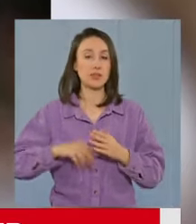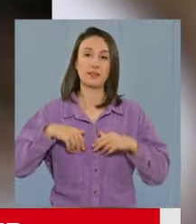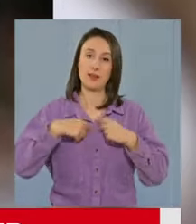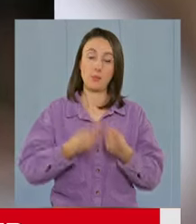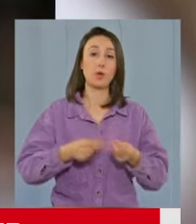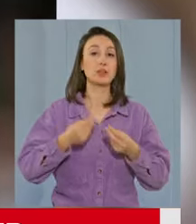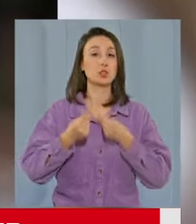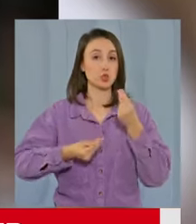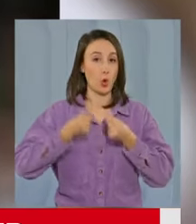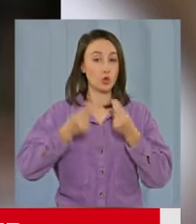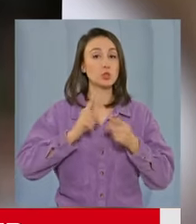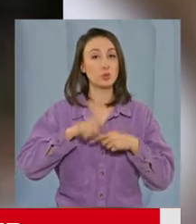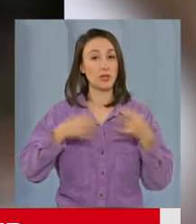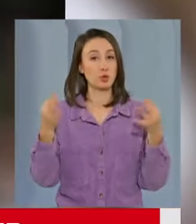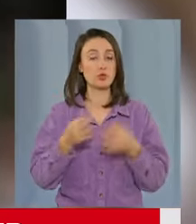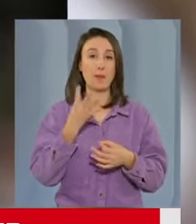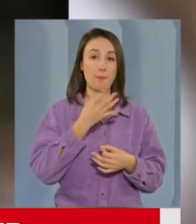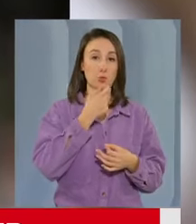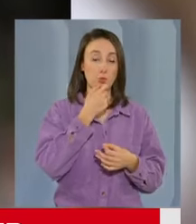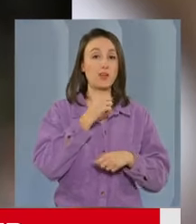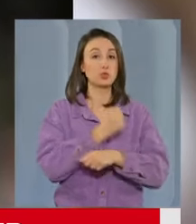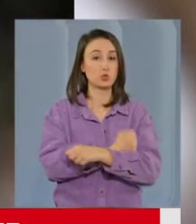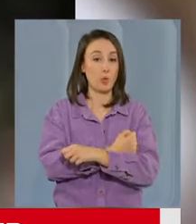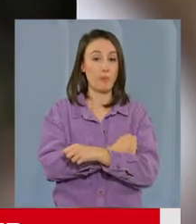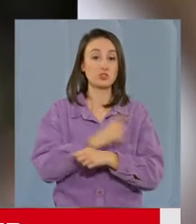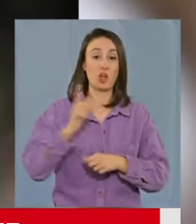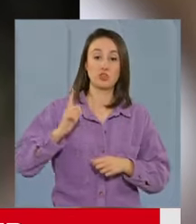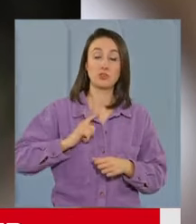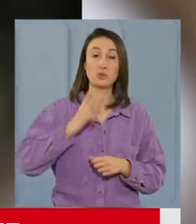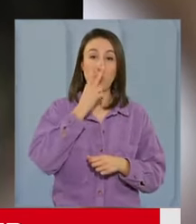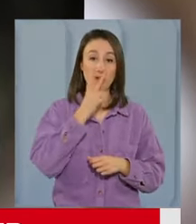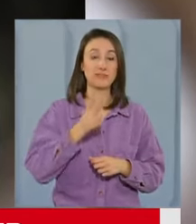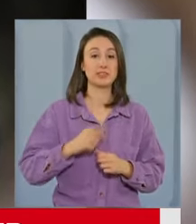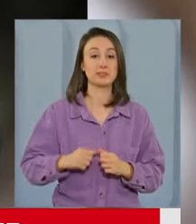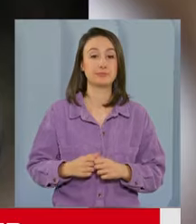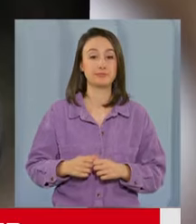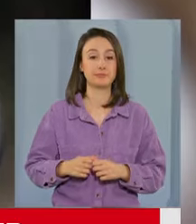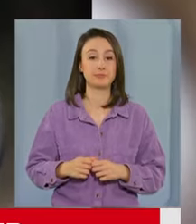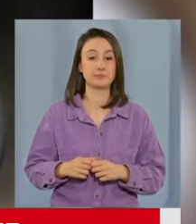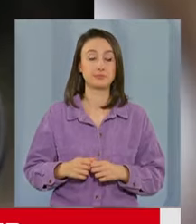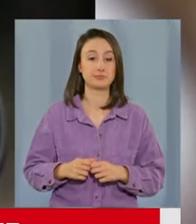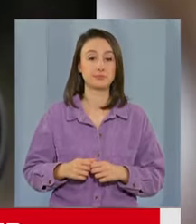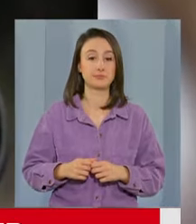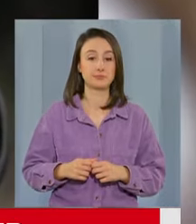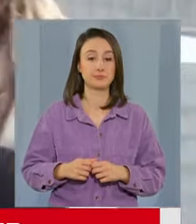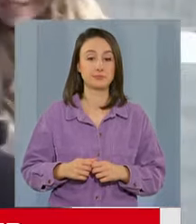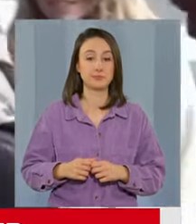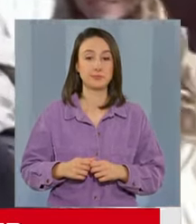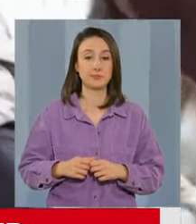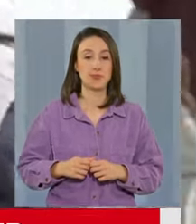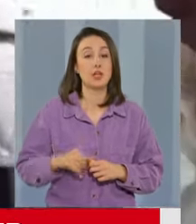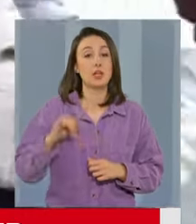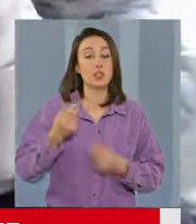teren după reducerea suspendării de 4 ani pentru dopaj. Abia aștept să o revăd pe teren, a transmis Nadia Comăneci pe Facebook.